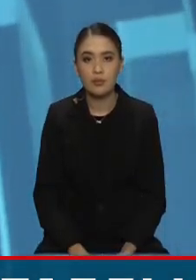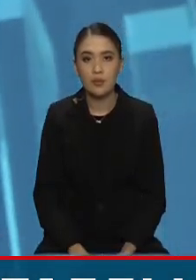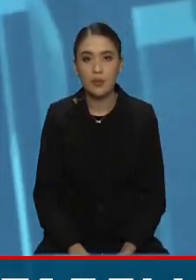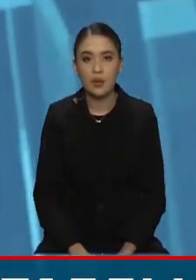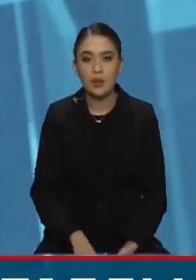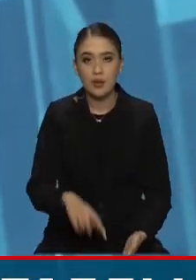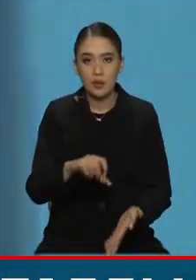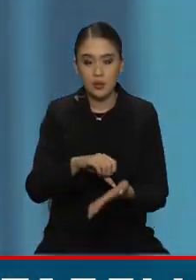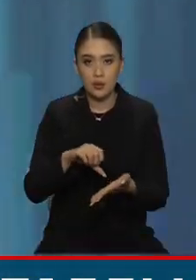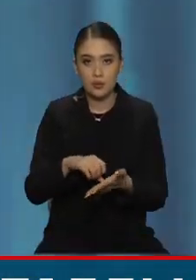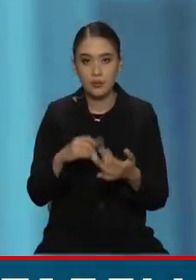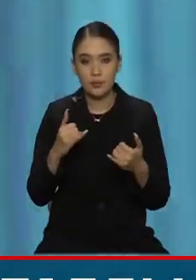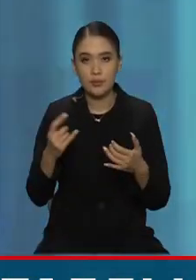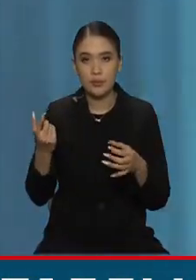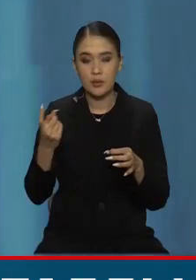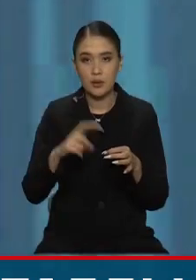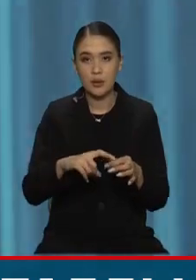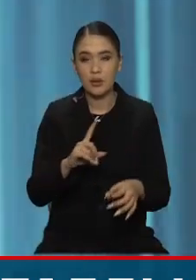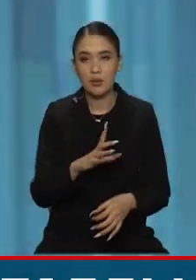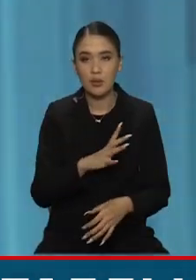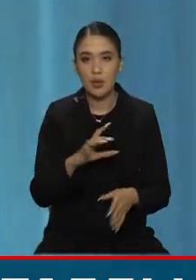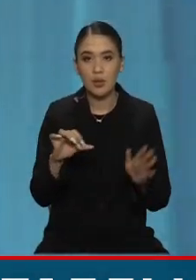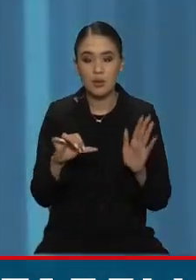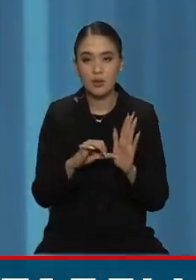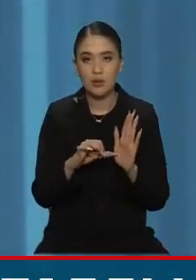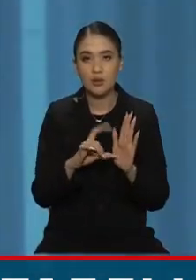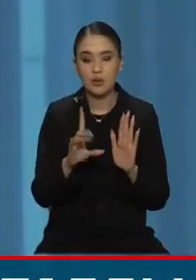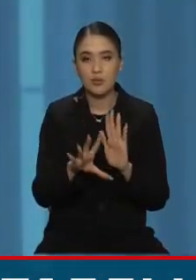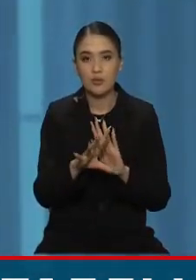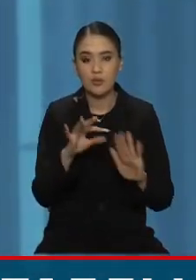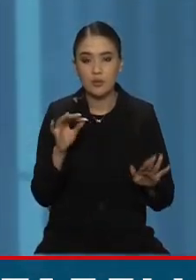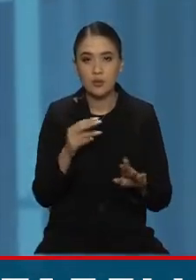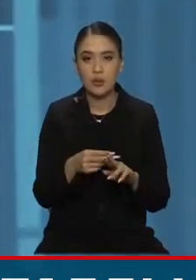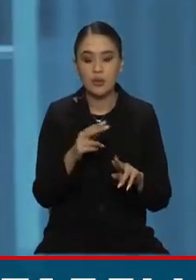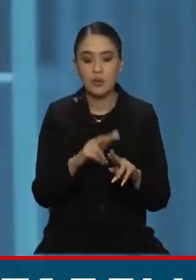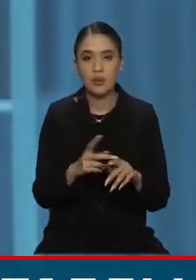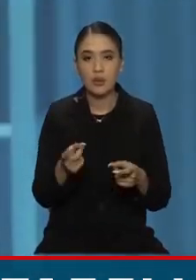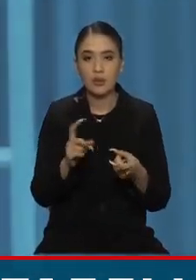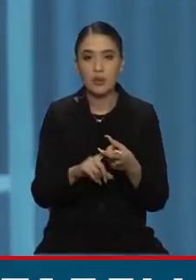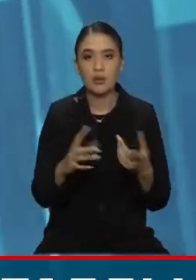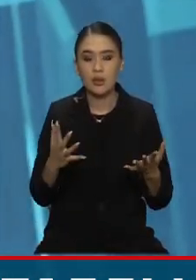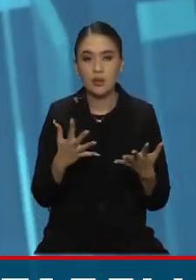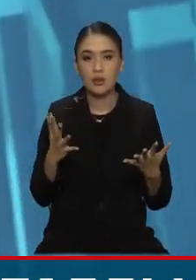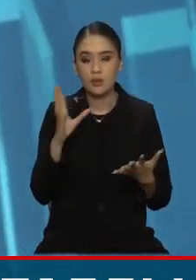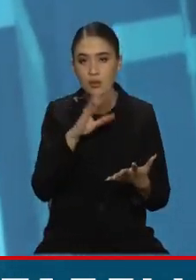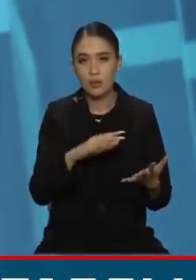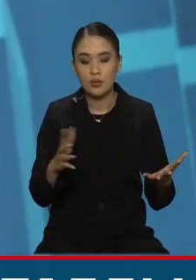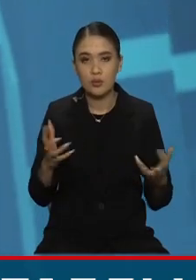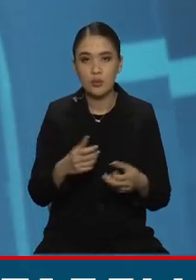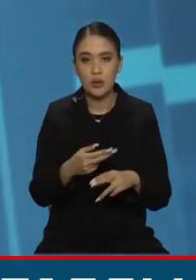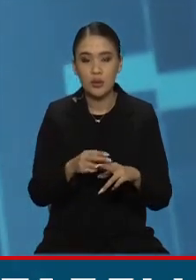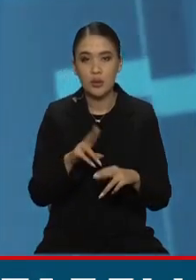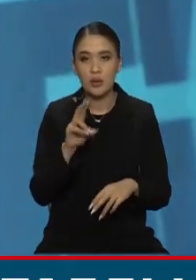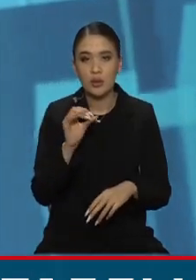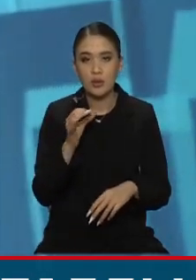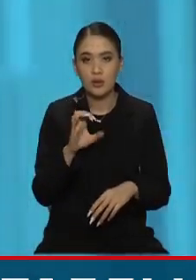үміткер біздің сайтқа тіркелген кезде осы 6 бағыттың бірін таңдайды. Сол бағытқа сәйкес оған кест түседі. Бұл кестің